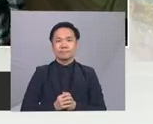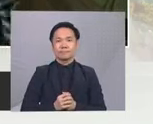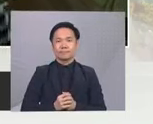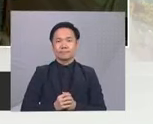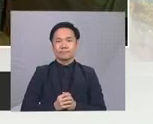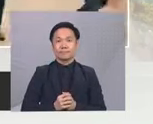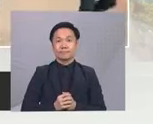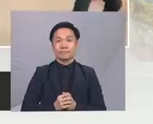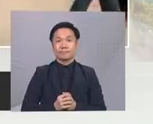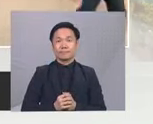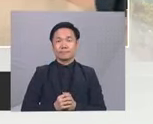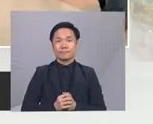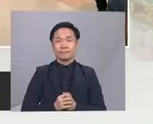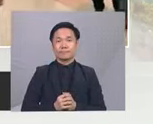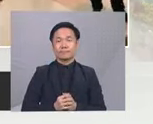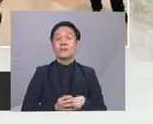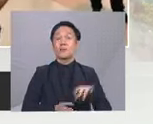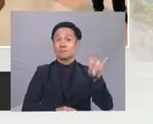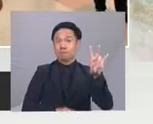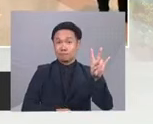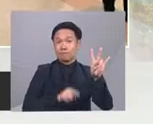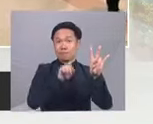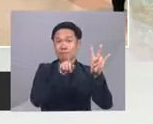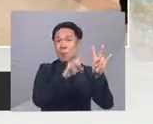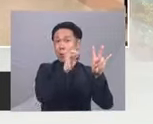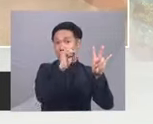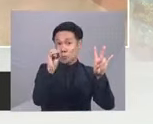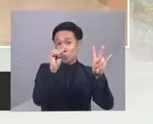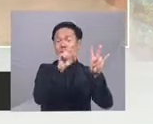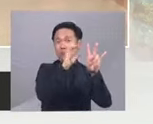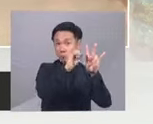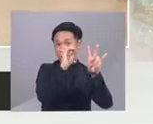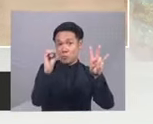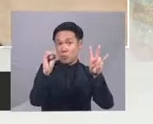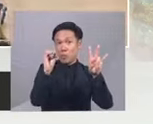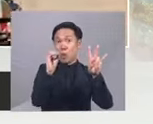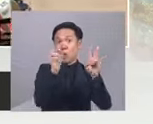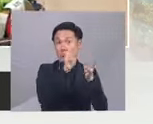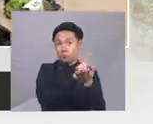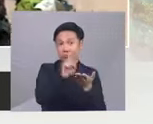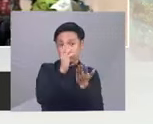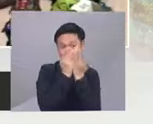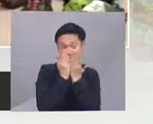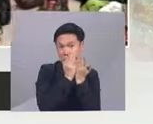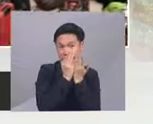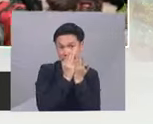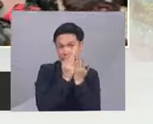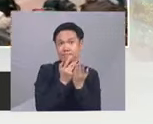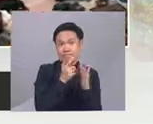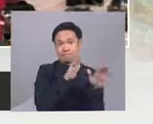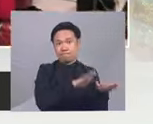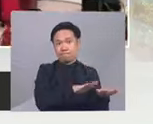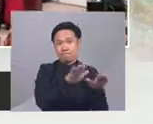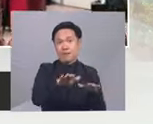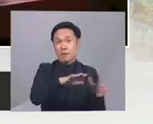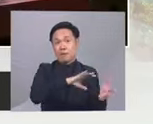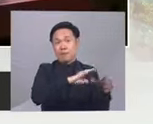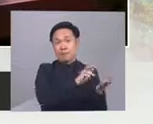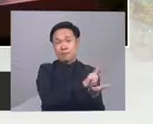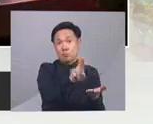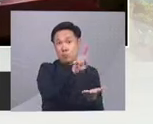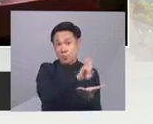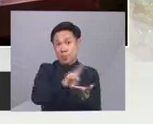Seramai 700 pelajar masih berada di kampus dan akan dihantar pulang